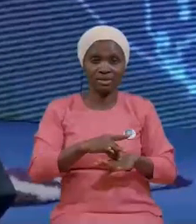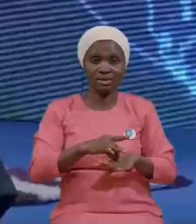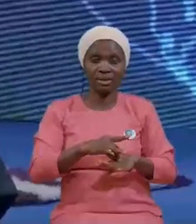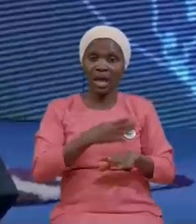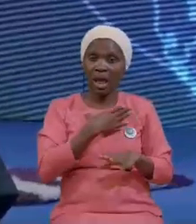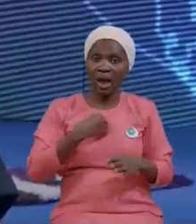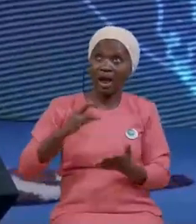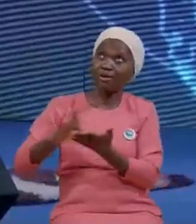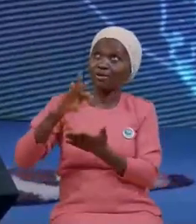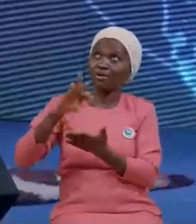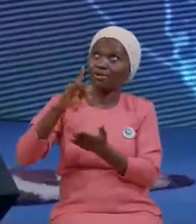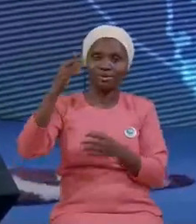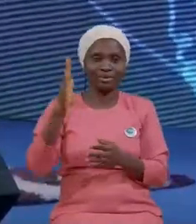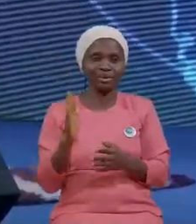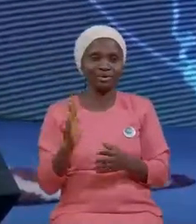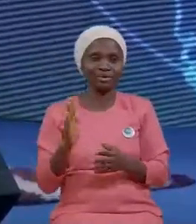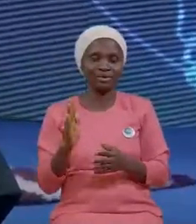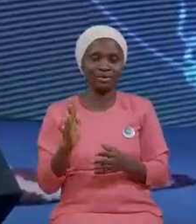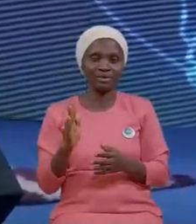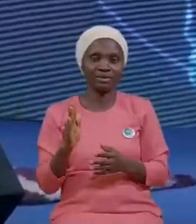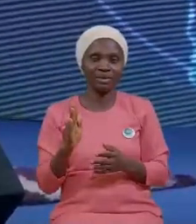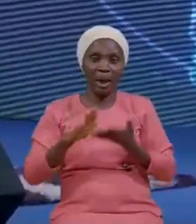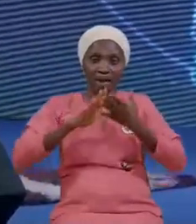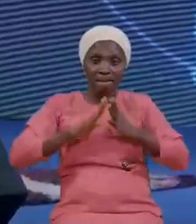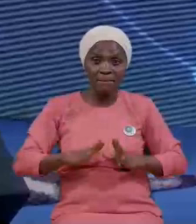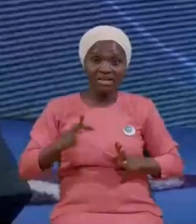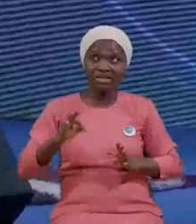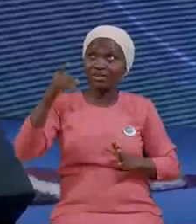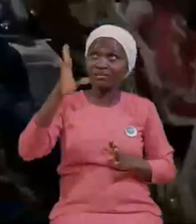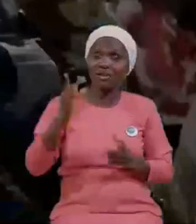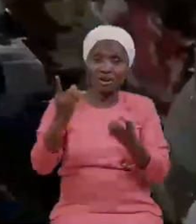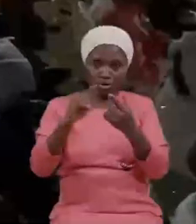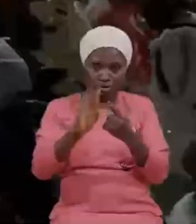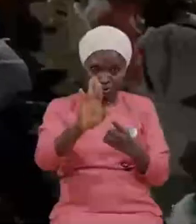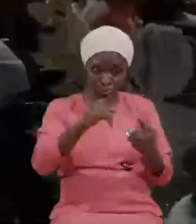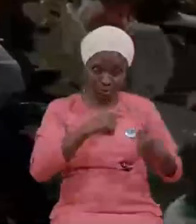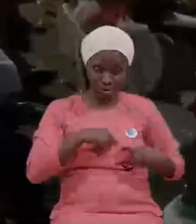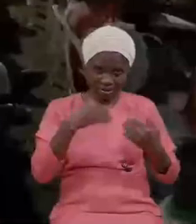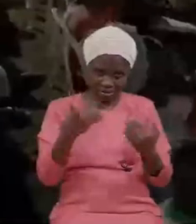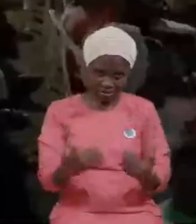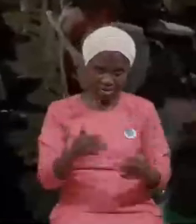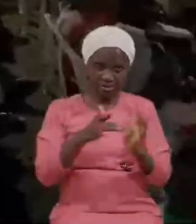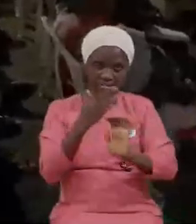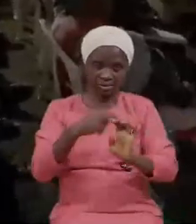Dieu. La paix de Dieu vient dans ton cœur maintenant.